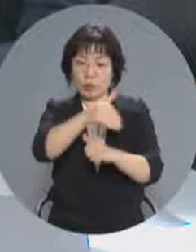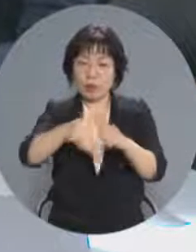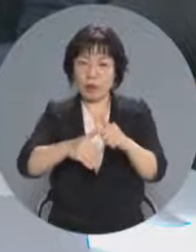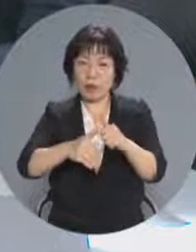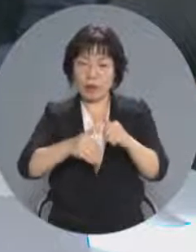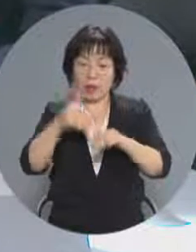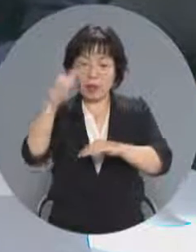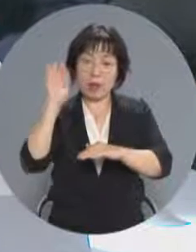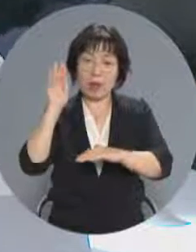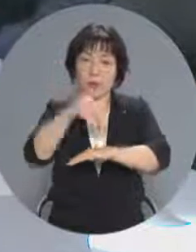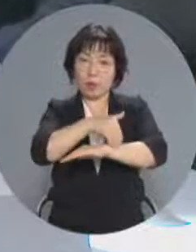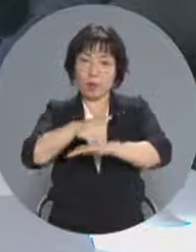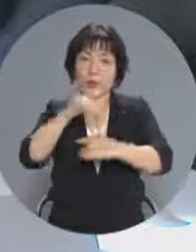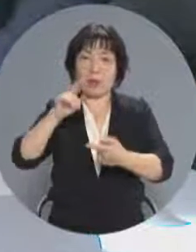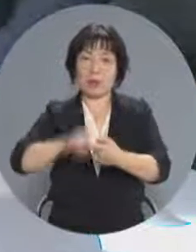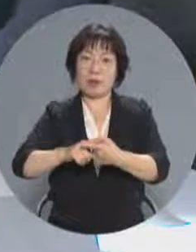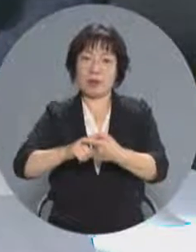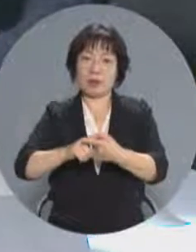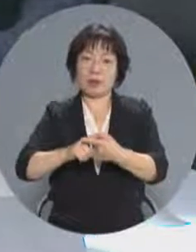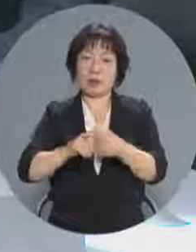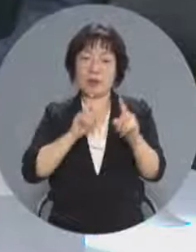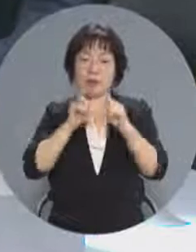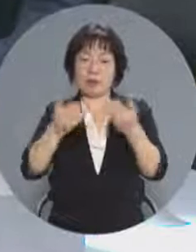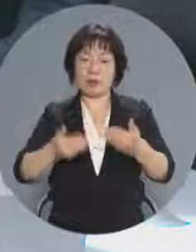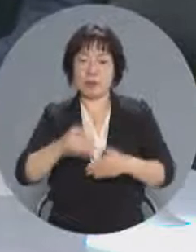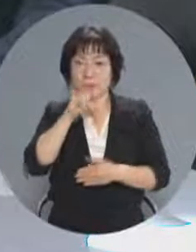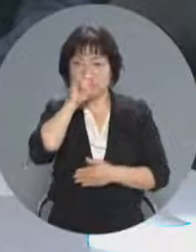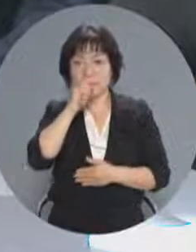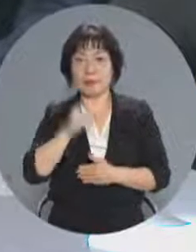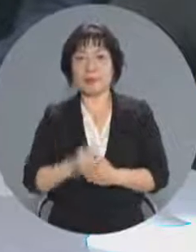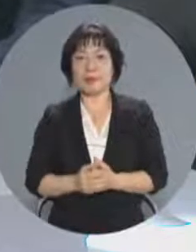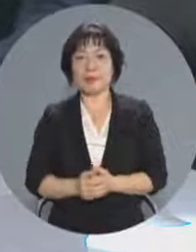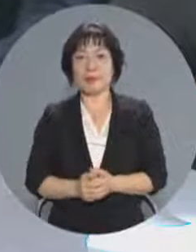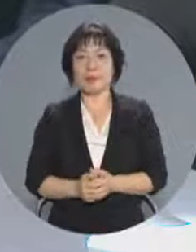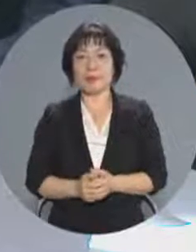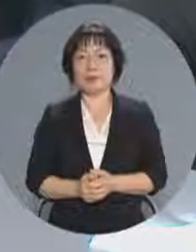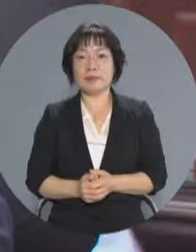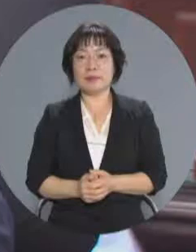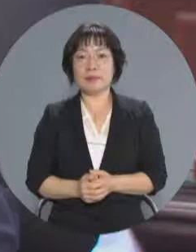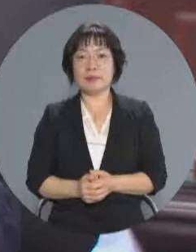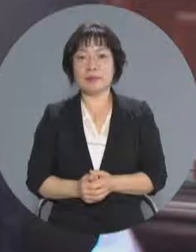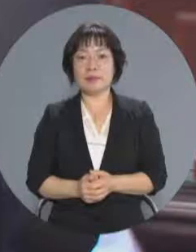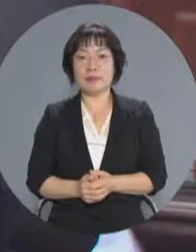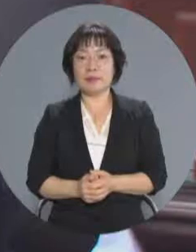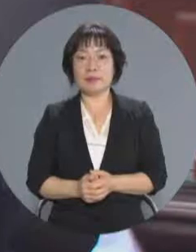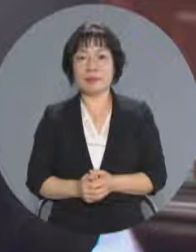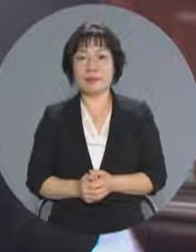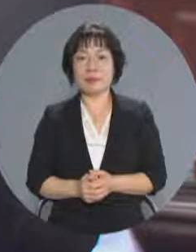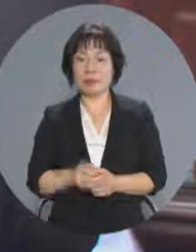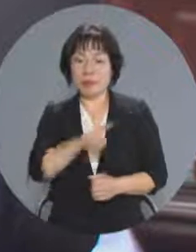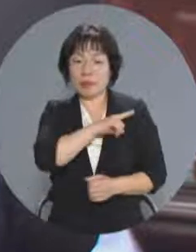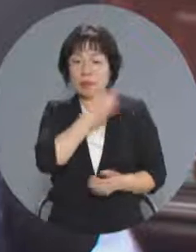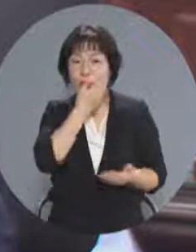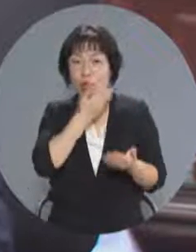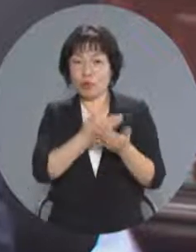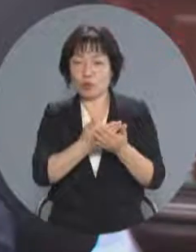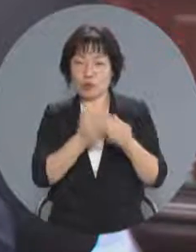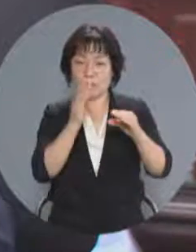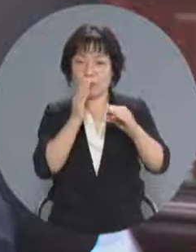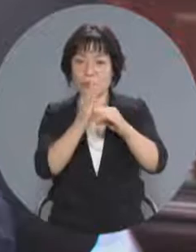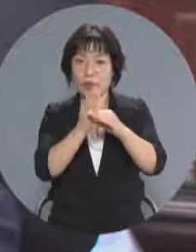있고 앞으로 고군은 좀 어떻게 이제 달라질 걸로 예상되는지 질문드리겠습니다 거기에 가장 중요한